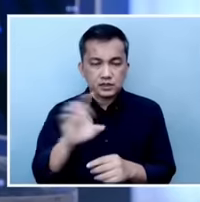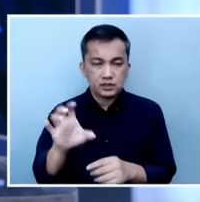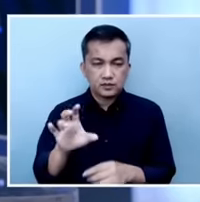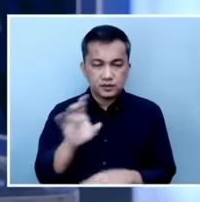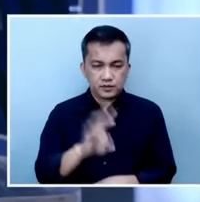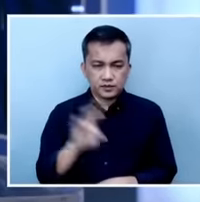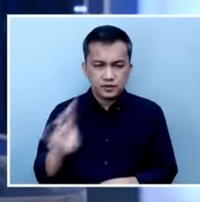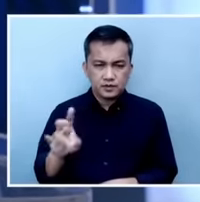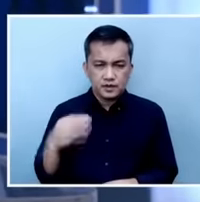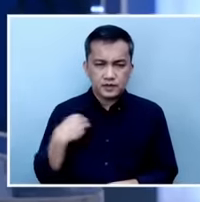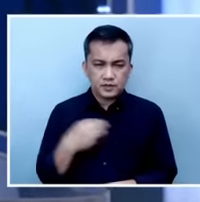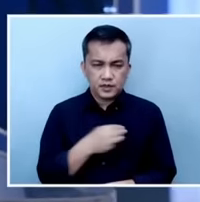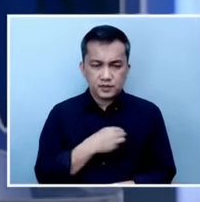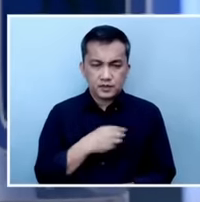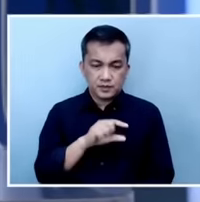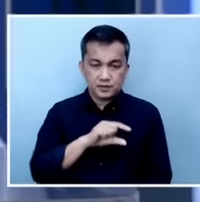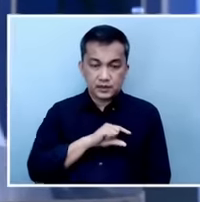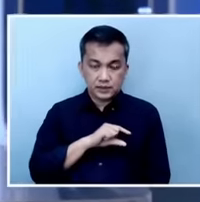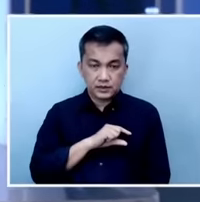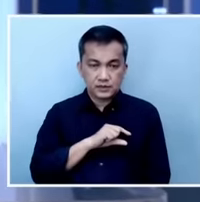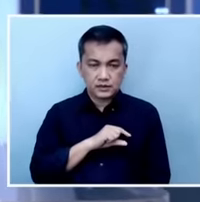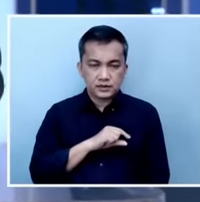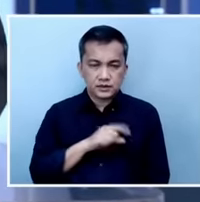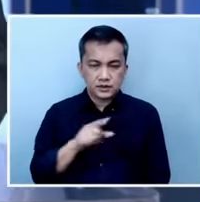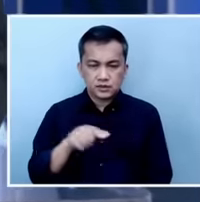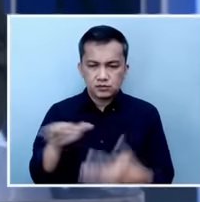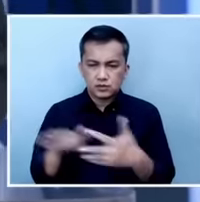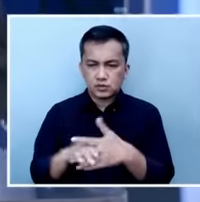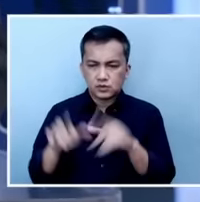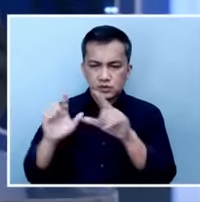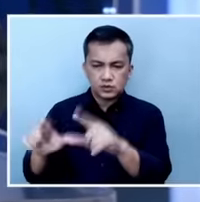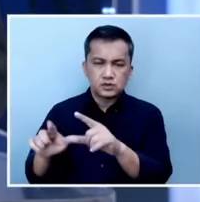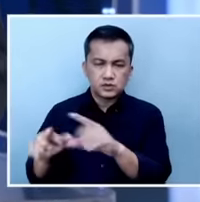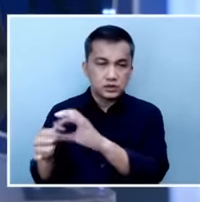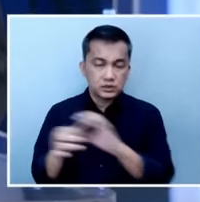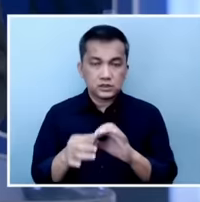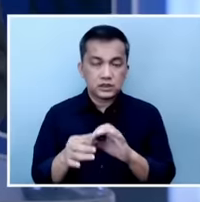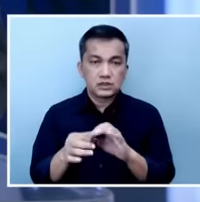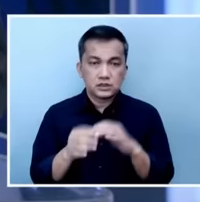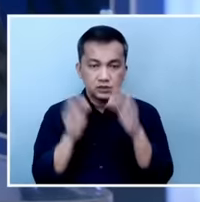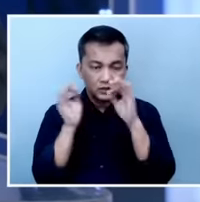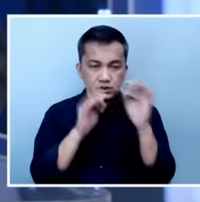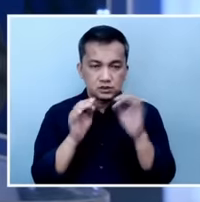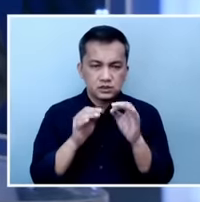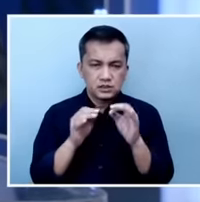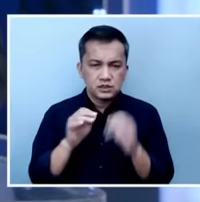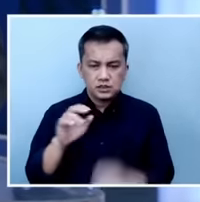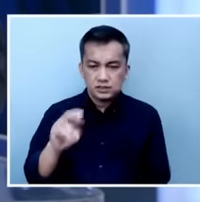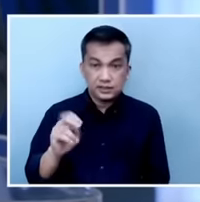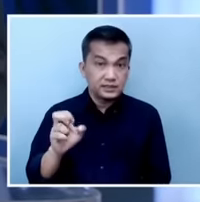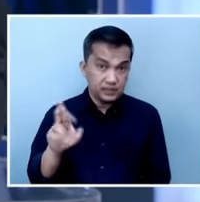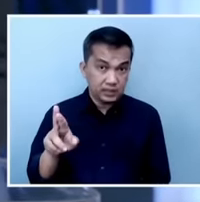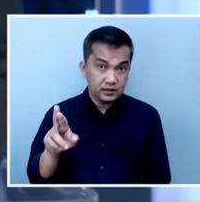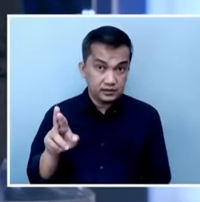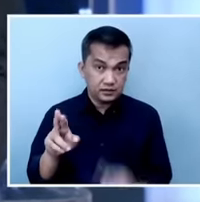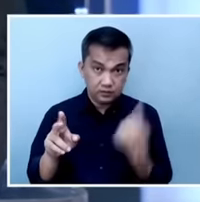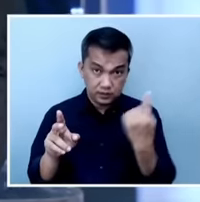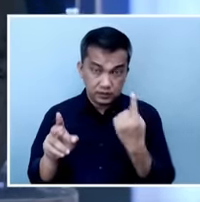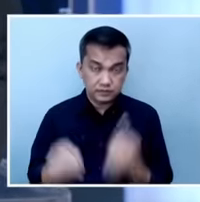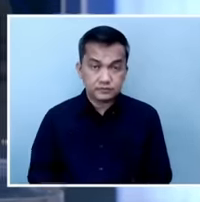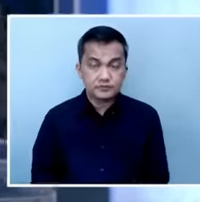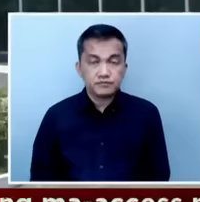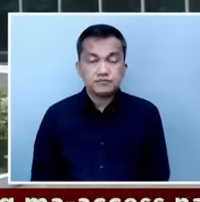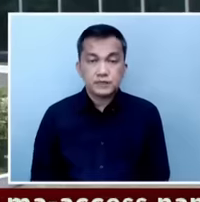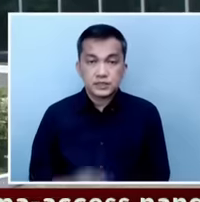177 miyembro ng PNP ang kinasuhan kaugnay sa ilegal na droga sa NCR pa lamang po yan. Ayon sa Pangulo,